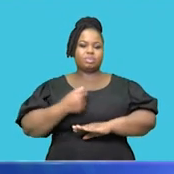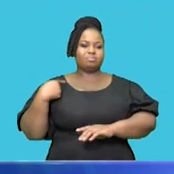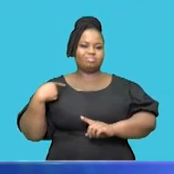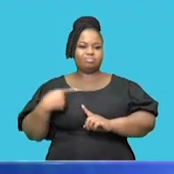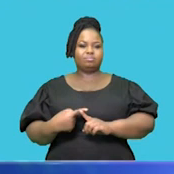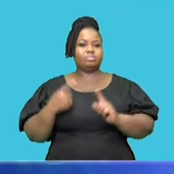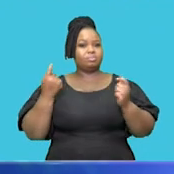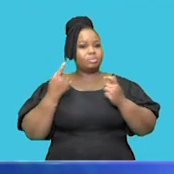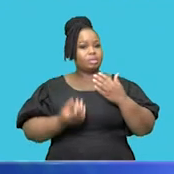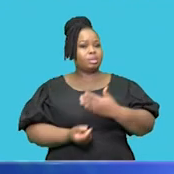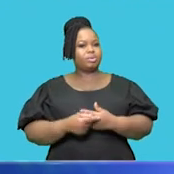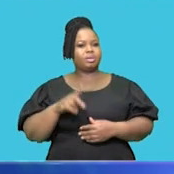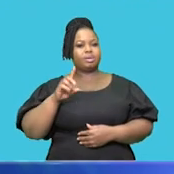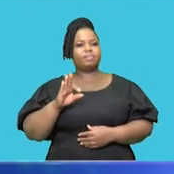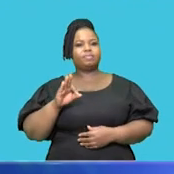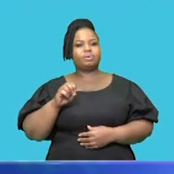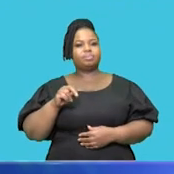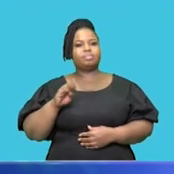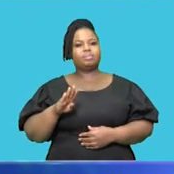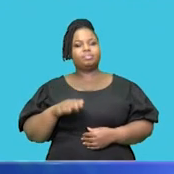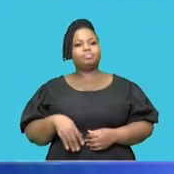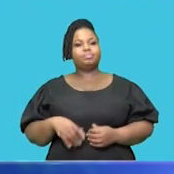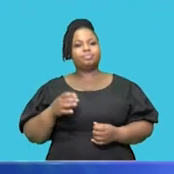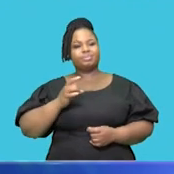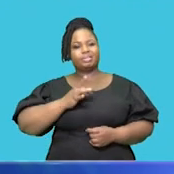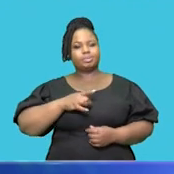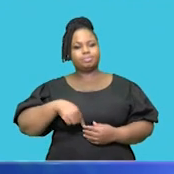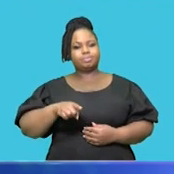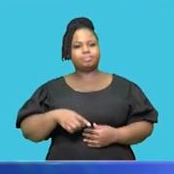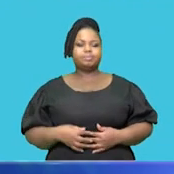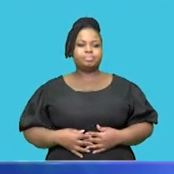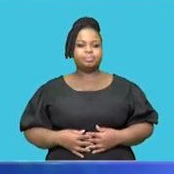uza kubanjelwa kwibala lezemidlalo lase-FNB eNasrec ngoMgqibelo sibeke kuwo.